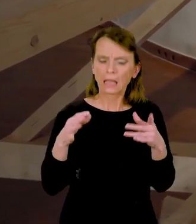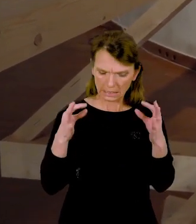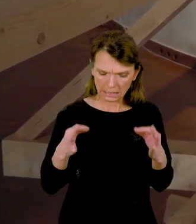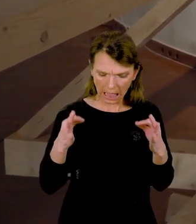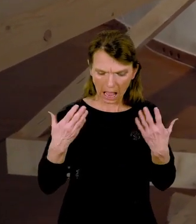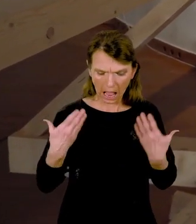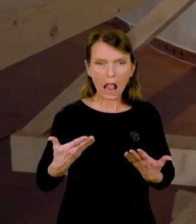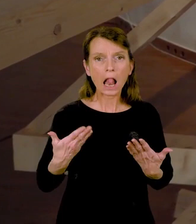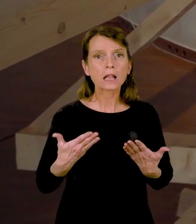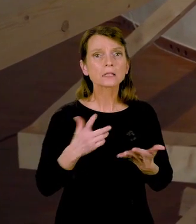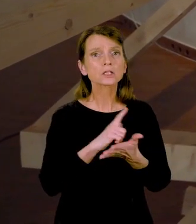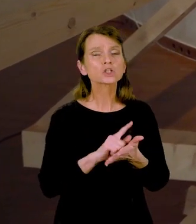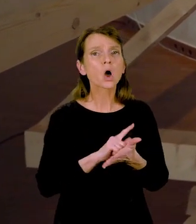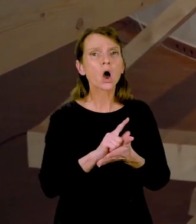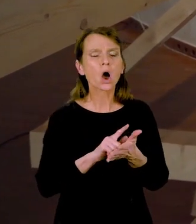Realnost